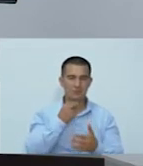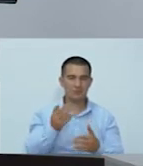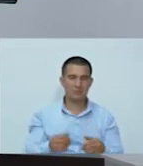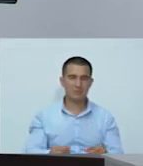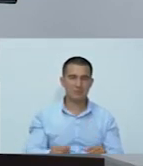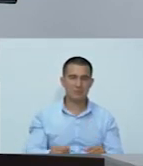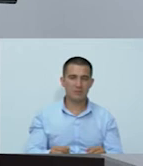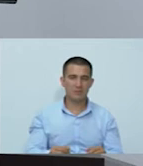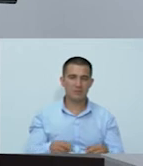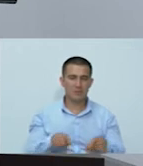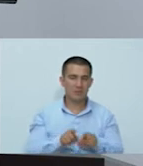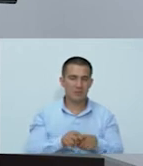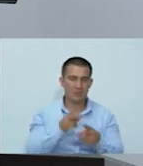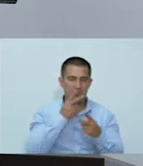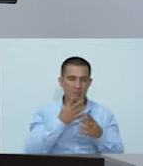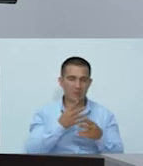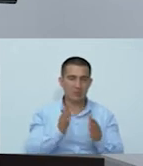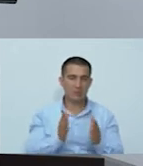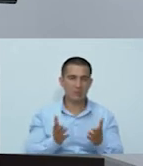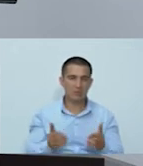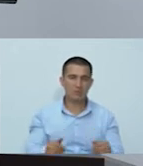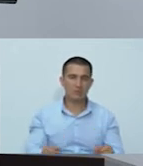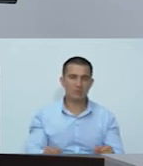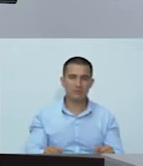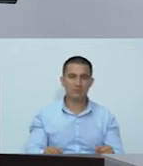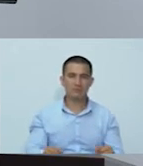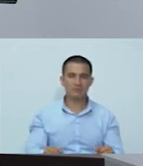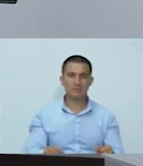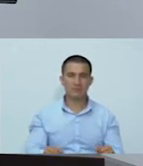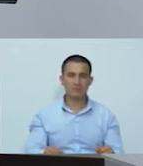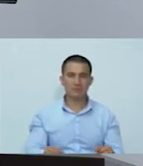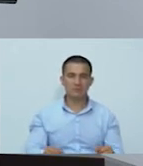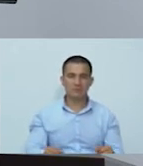Mana shu ko'rinishda ikkinchisini ham yasab olamiz.